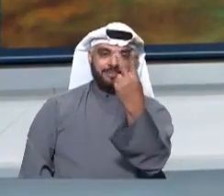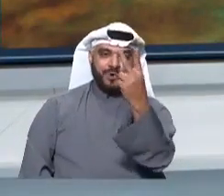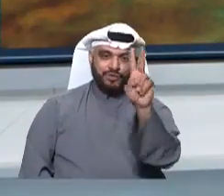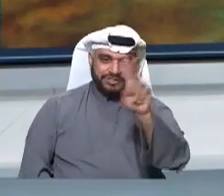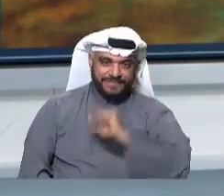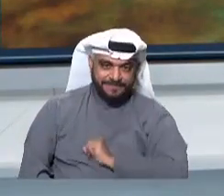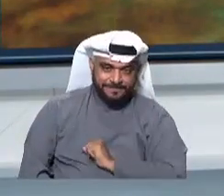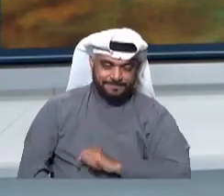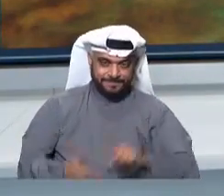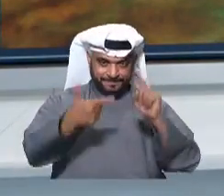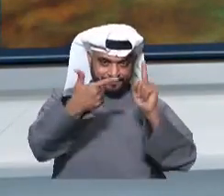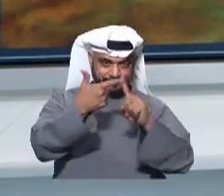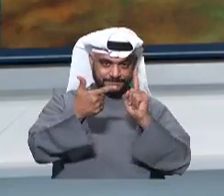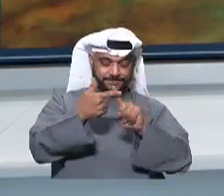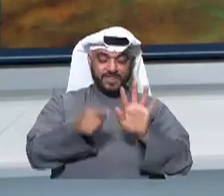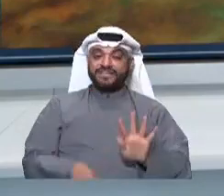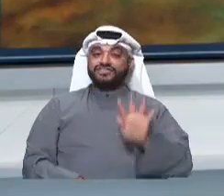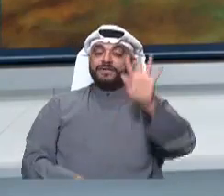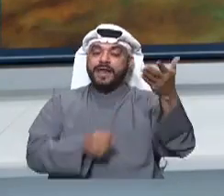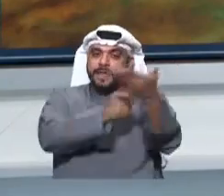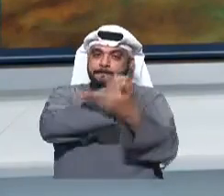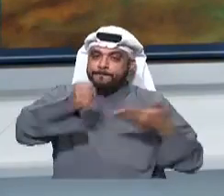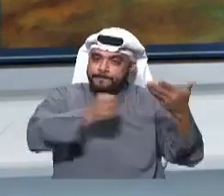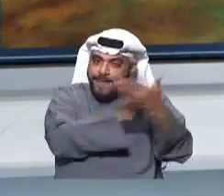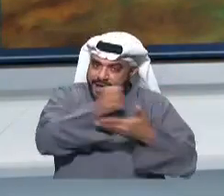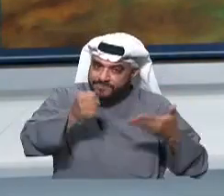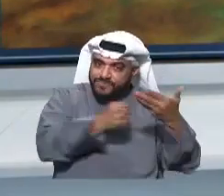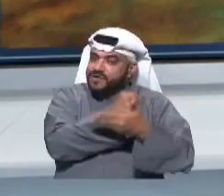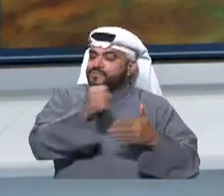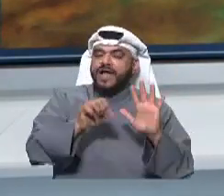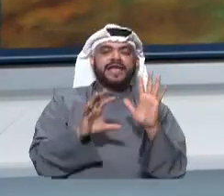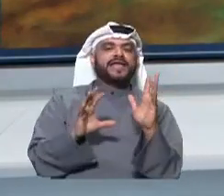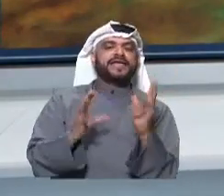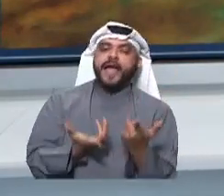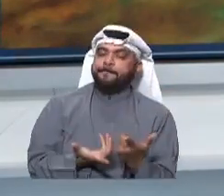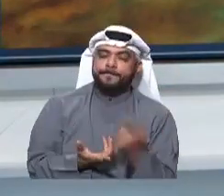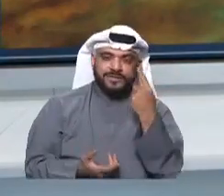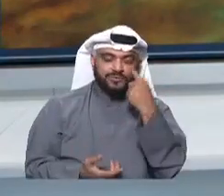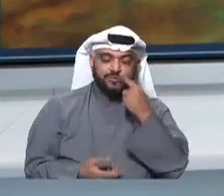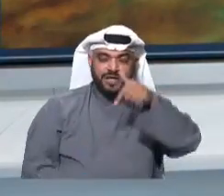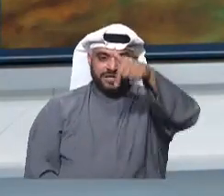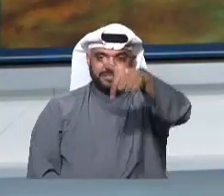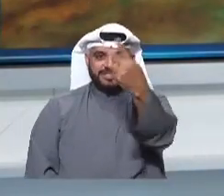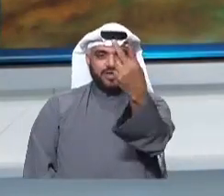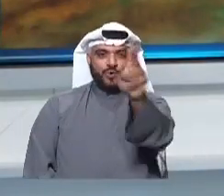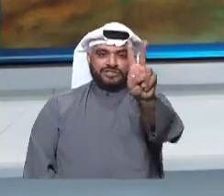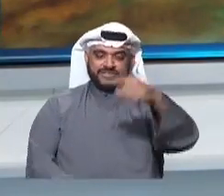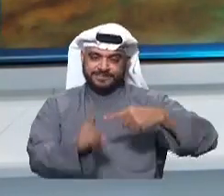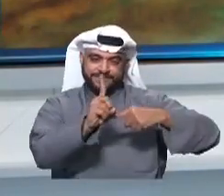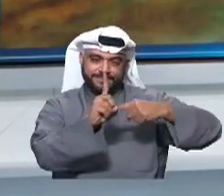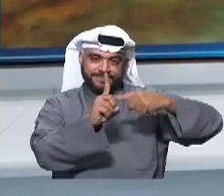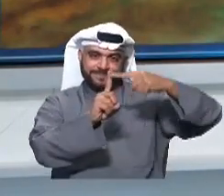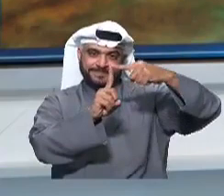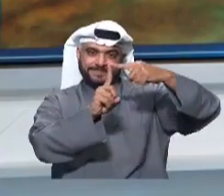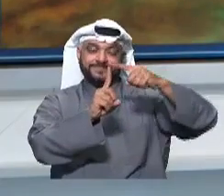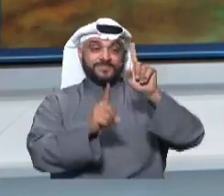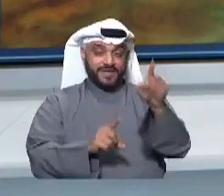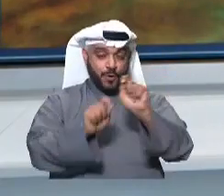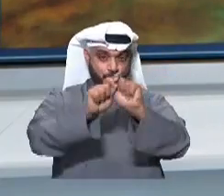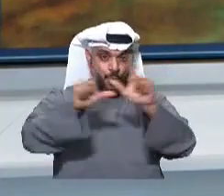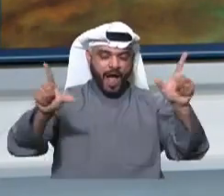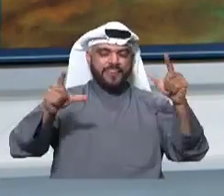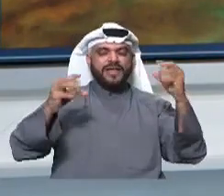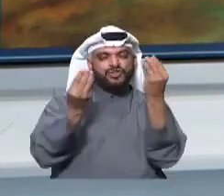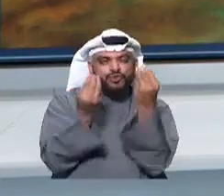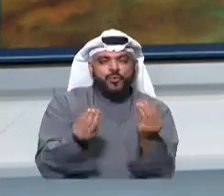الكويت. بالنسبة للمناطق الشمالية والشمالية الغربية من دولة الكويت قد تصل إلى 26 درجة مئوية، تظهر بعض السحب